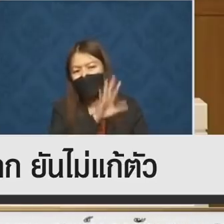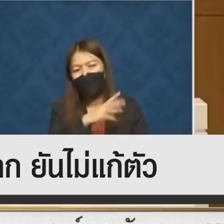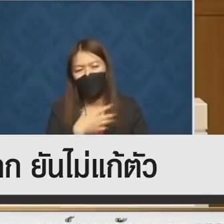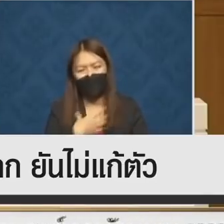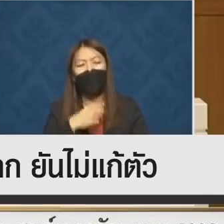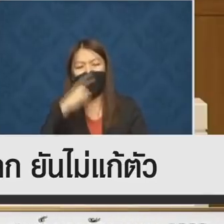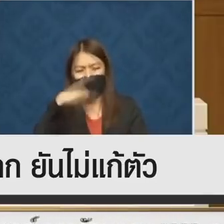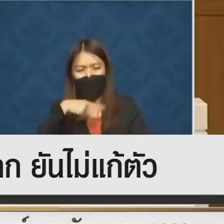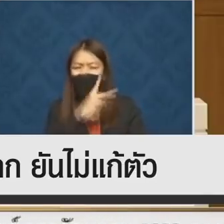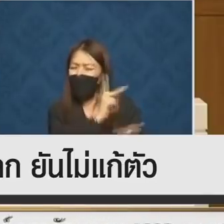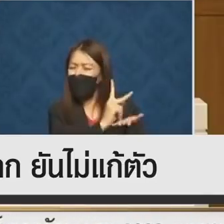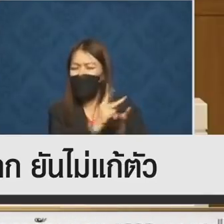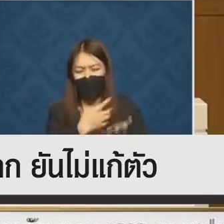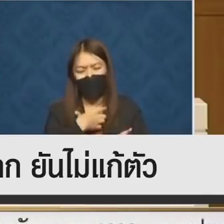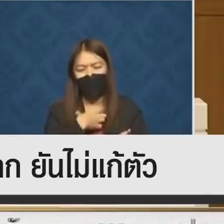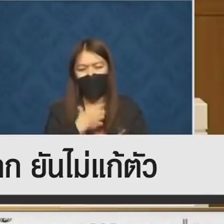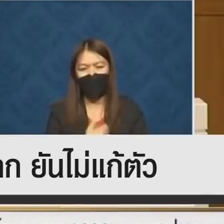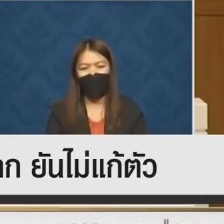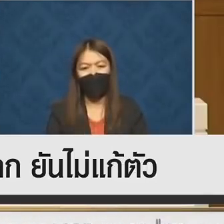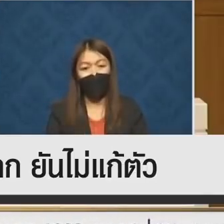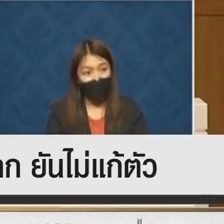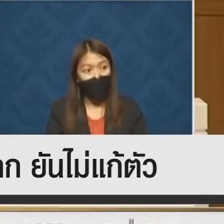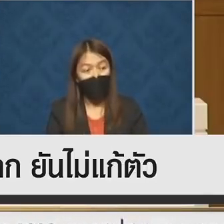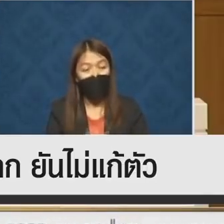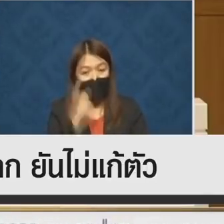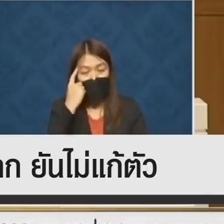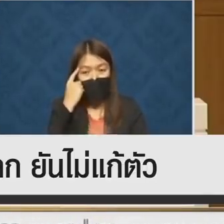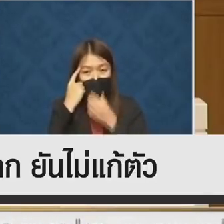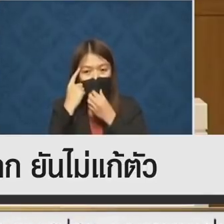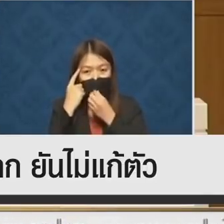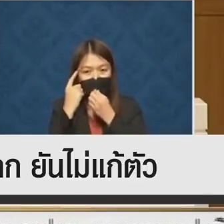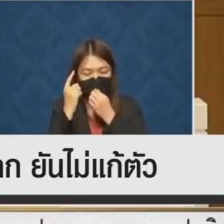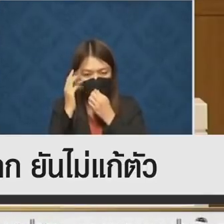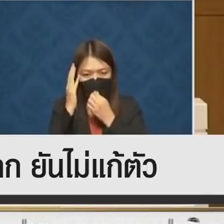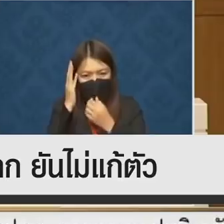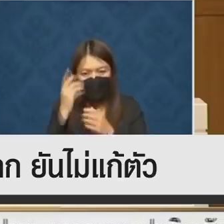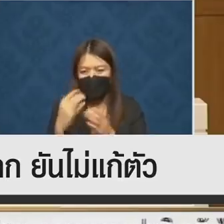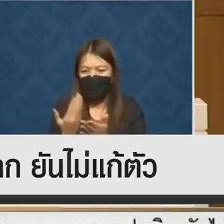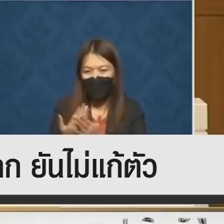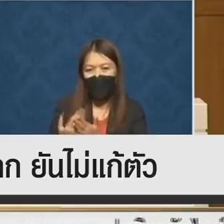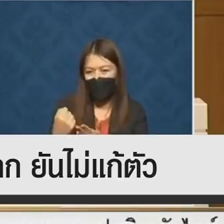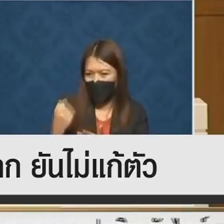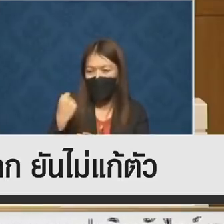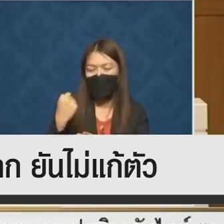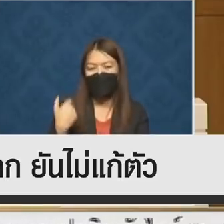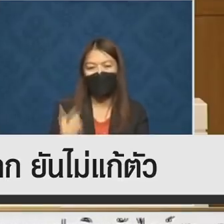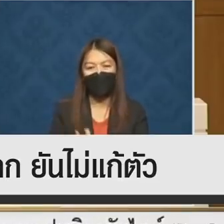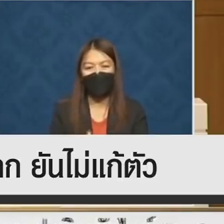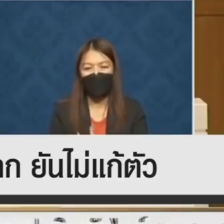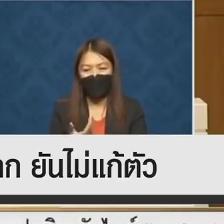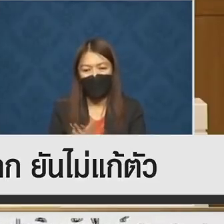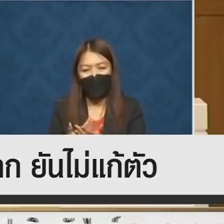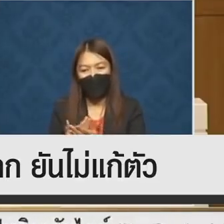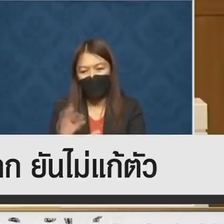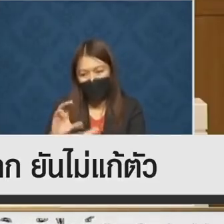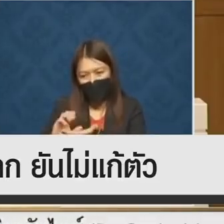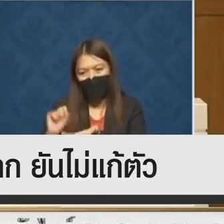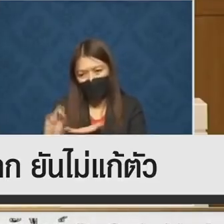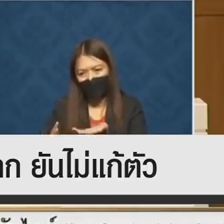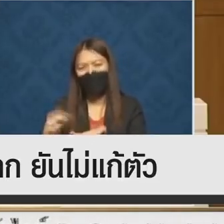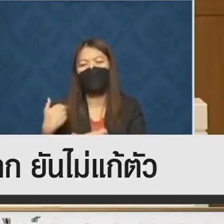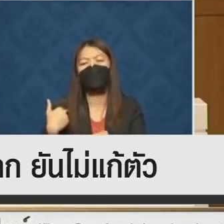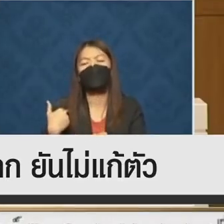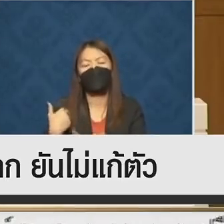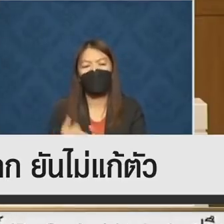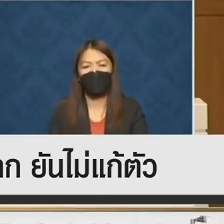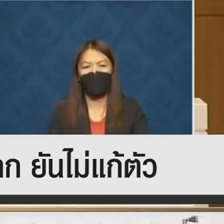ให้ประเทศไทยกู้มากที่สุดอ่ะไว้ใจไงสถานการณ์ก็แข็งแกร่งกองทุนสำรองเราก็มีมากท